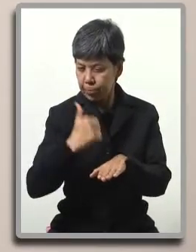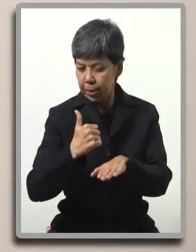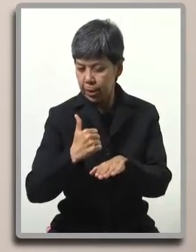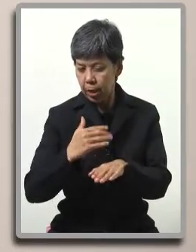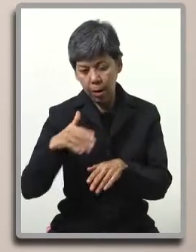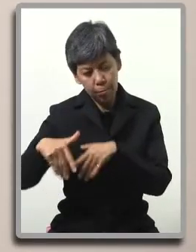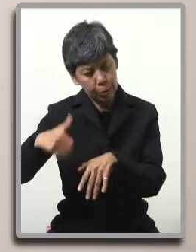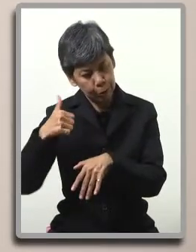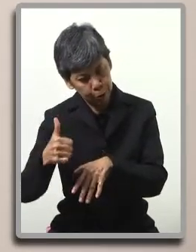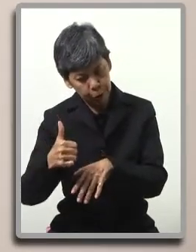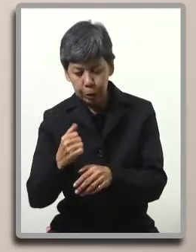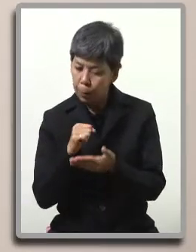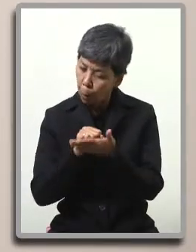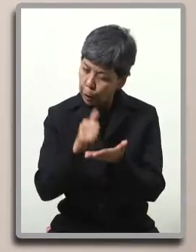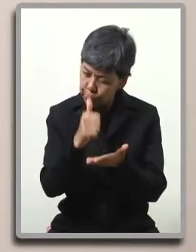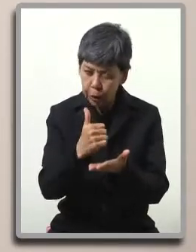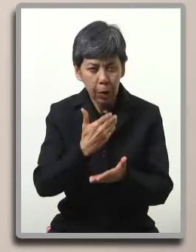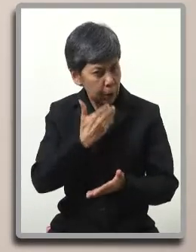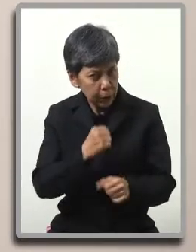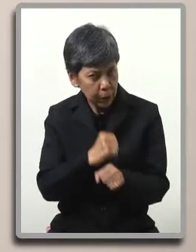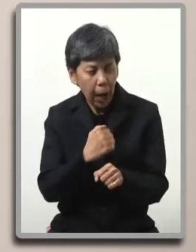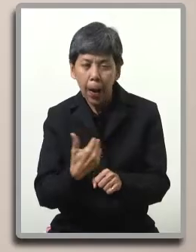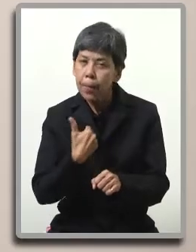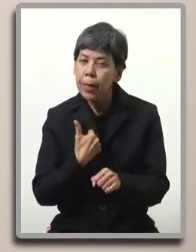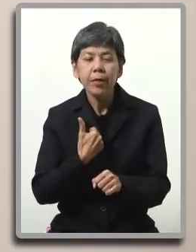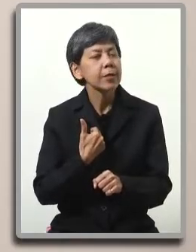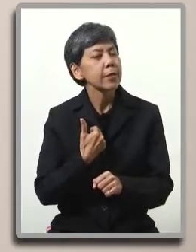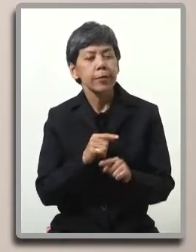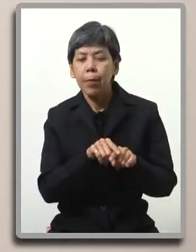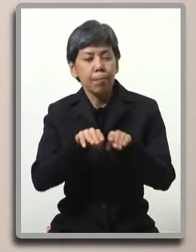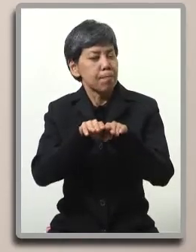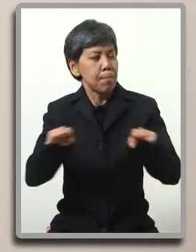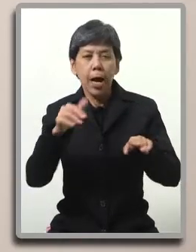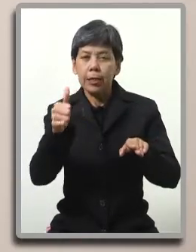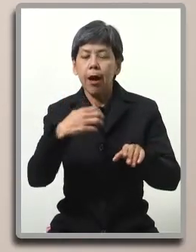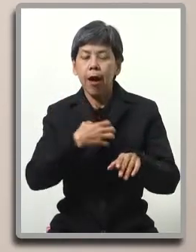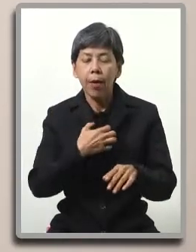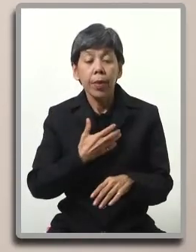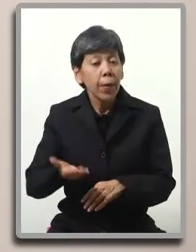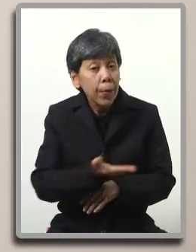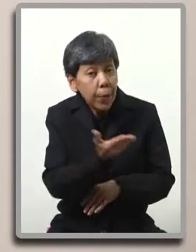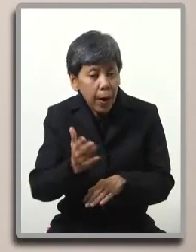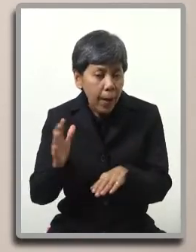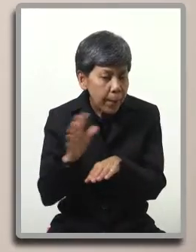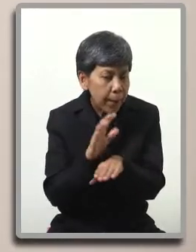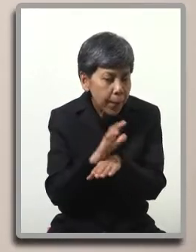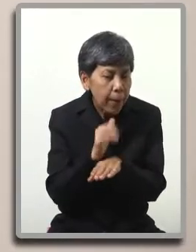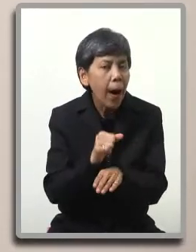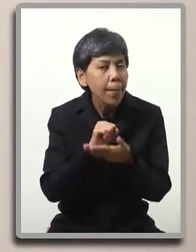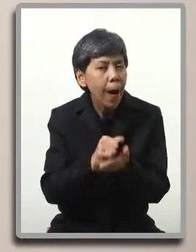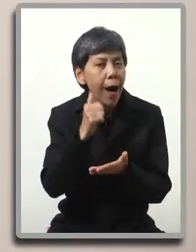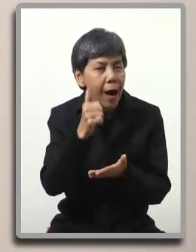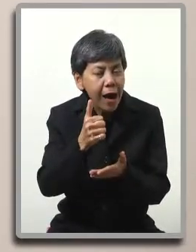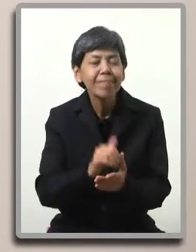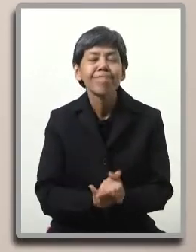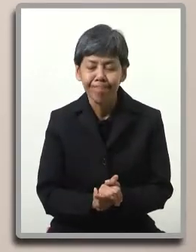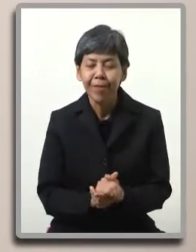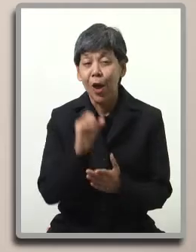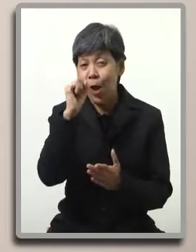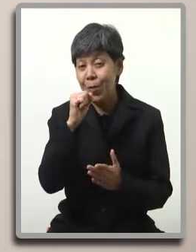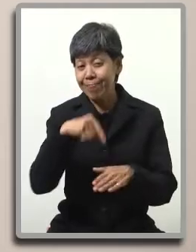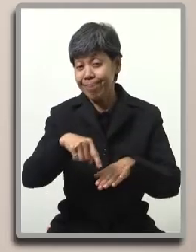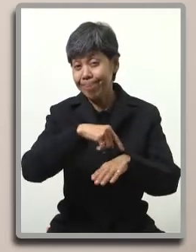ความยั่งยืนนะครับให้เป็นขสมกที่มีความเป็นสากลนะทุกคนสามารถจะเข้าถึงบริการได้นะครับเป็นขส